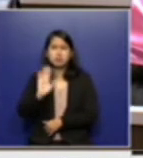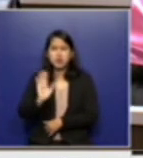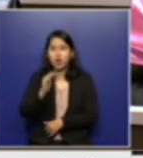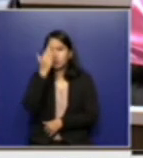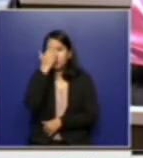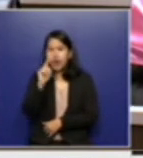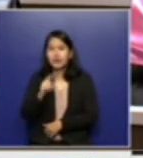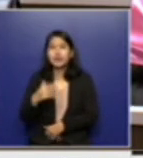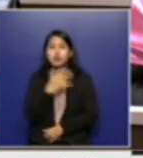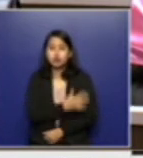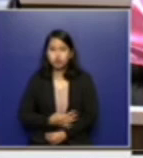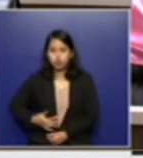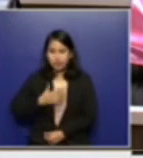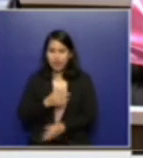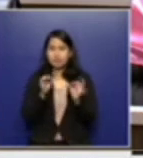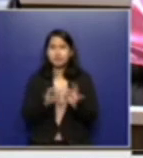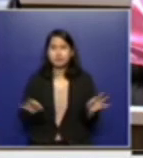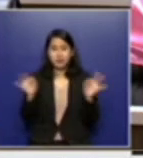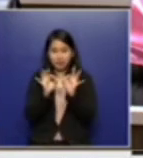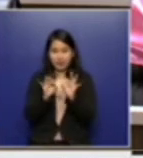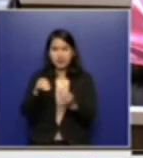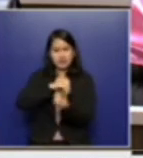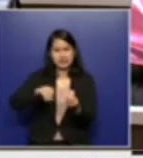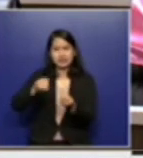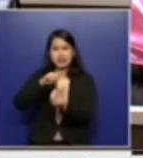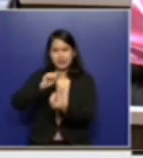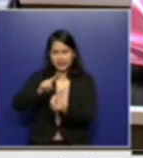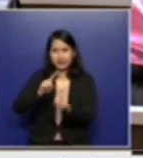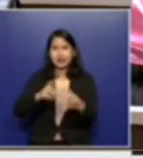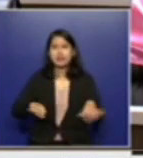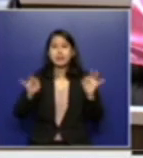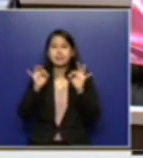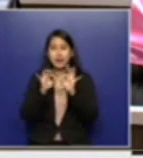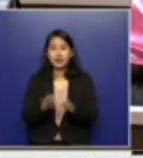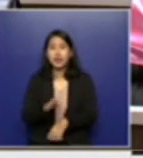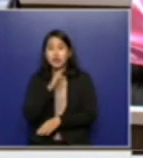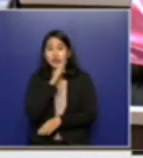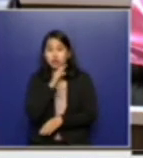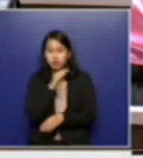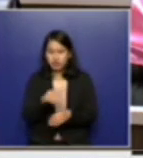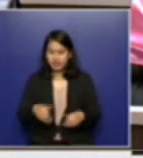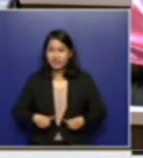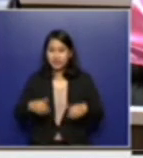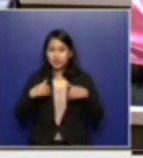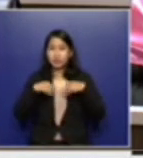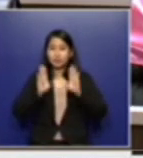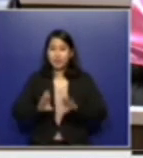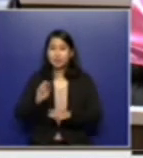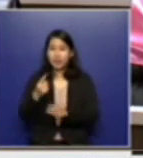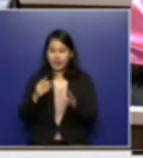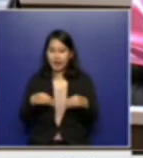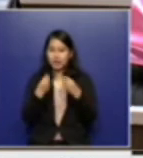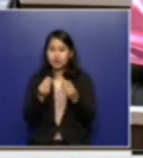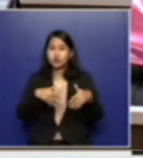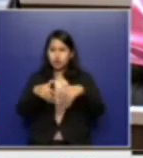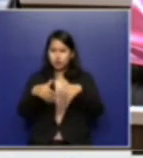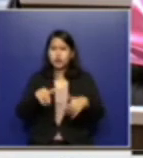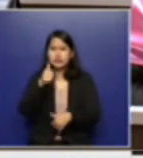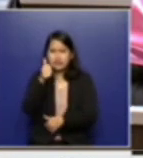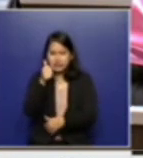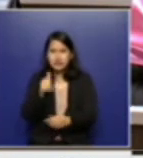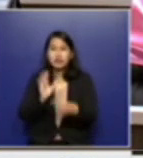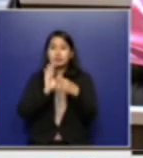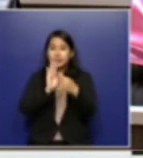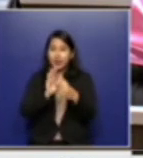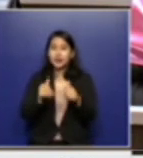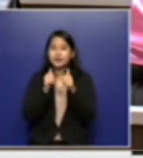ำคัญเศรษฐกิจก็สำคัญกว่าครับท่านมีการใช้ New Normal เป็นตัวอย่างที่ดีกับพี่น้องประชาชนครับออกมาสื่อสารโดยตรง